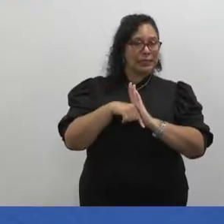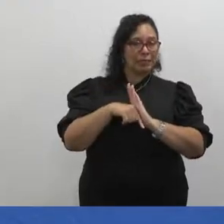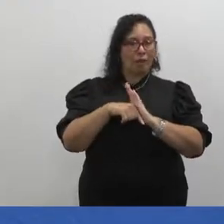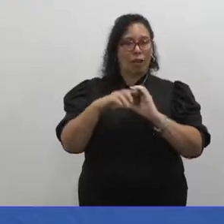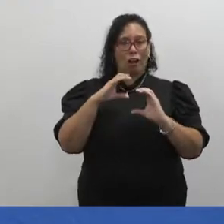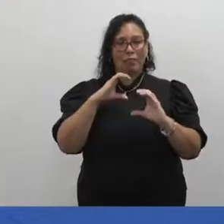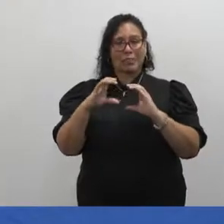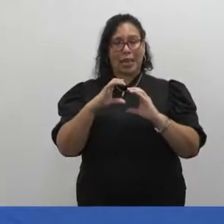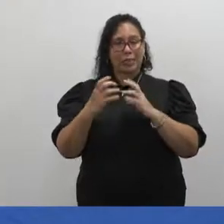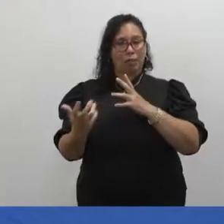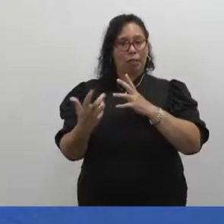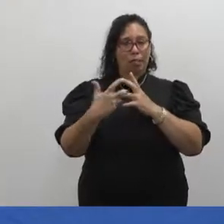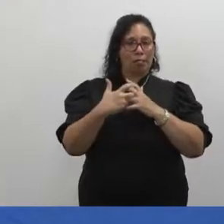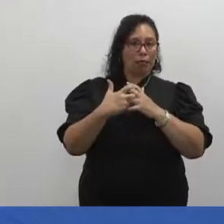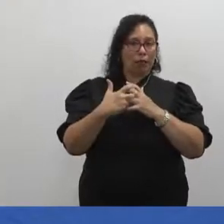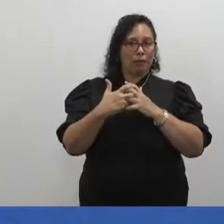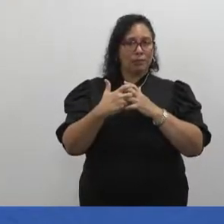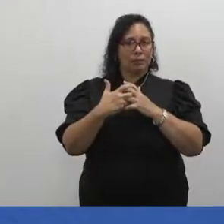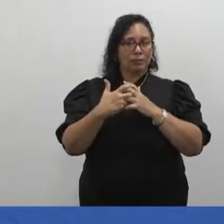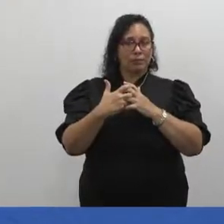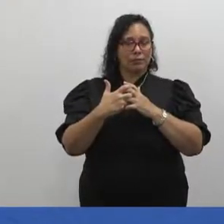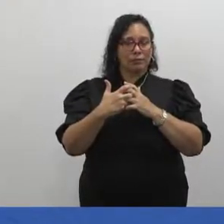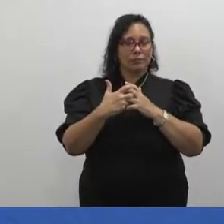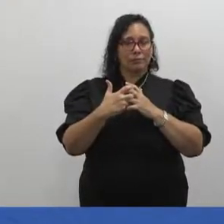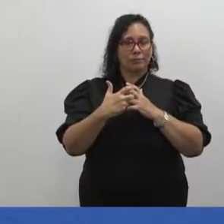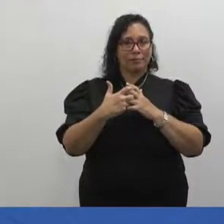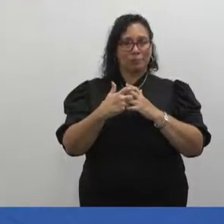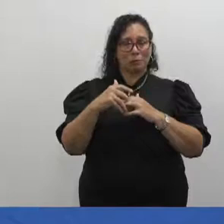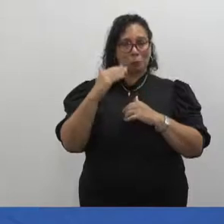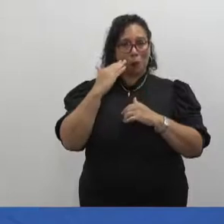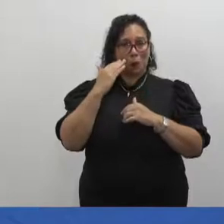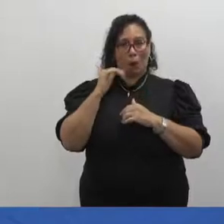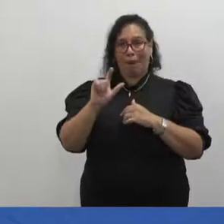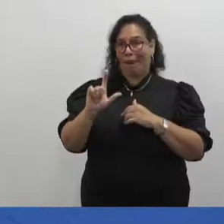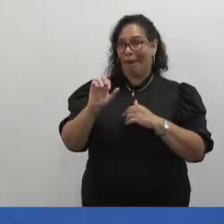ai bị phía xa khi ở ban